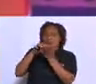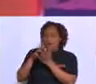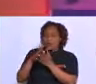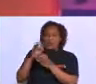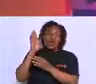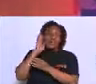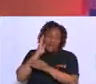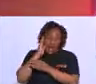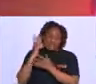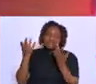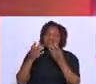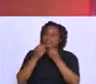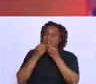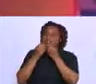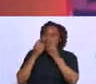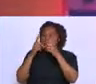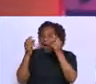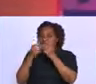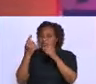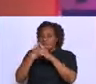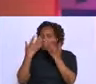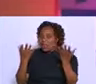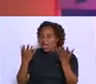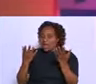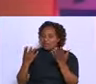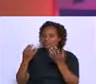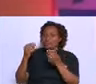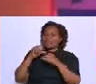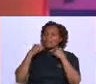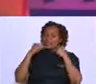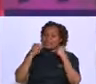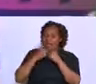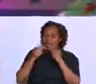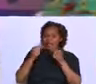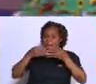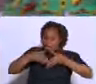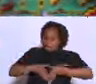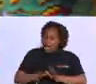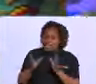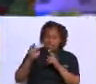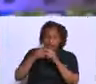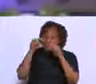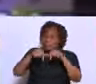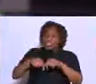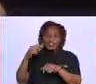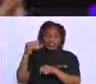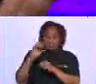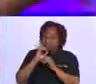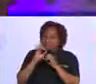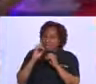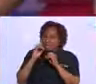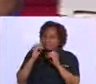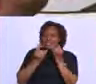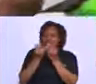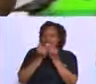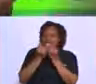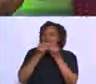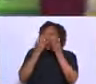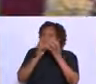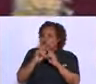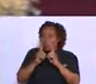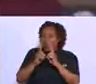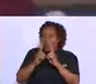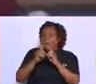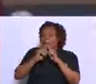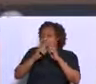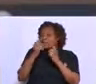wa mchungaji vizuri kabisa. Hakuzaliwa katika imani hii, lakini alisikia ujumbe akaufuata. Na wewe njoo, karibu,